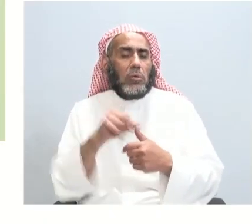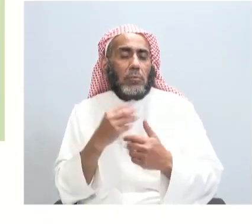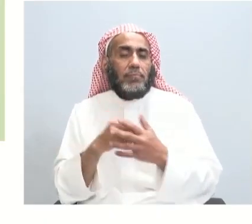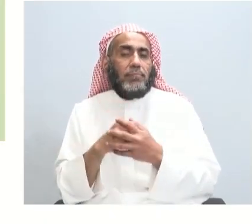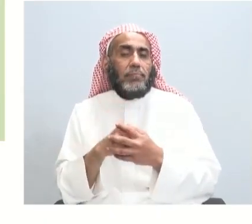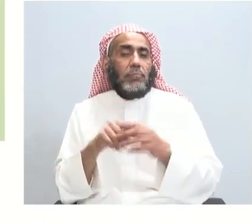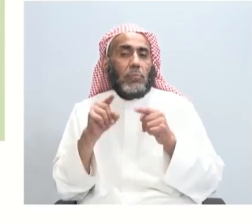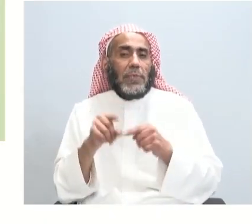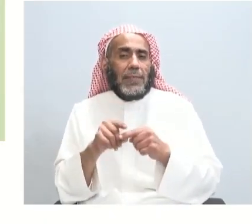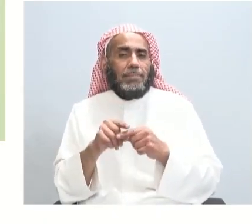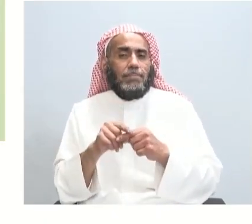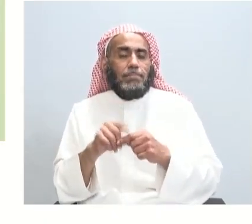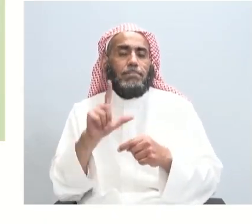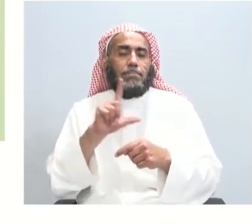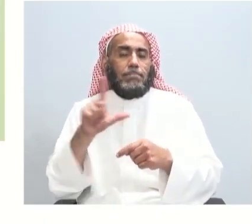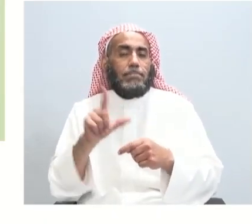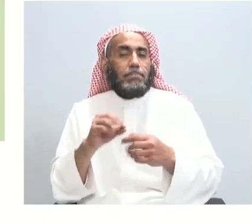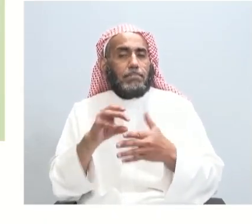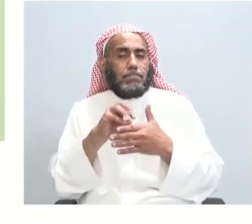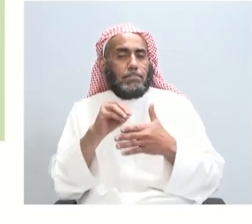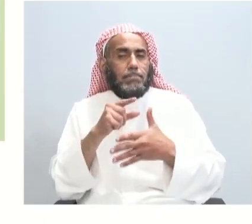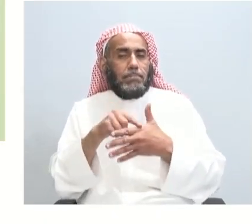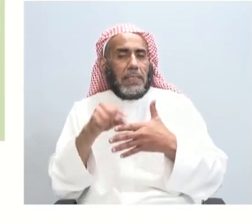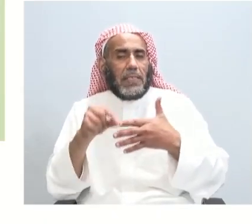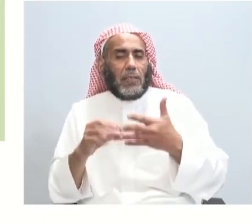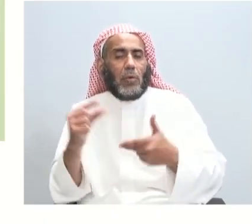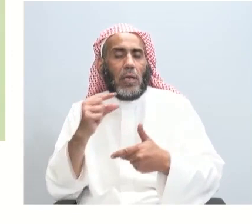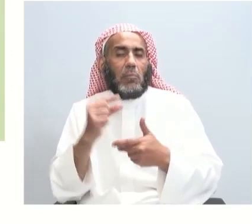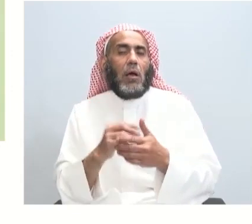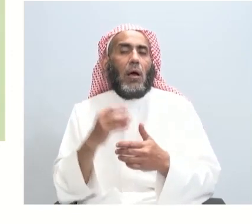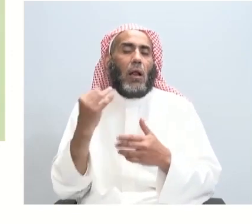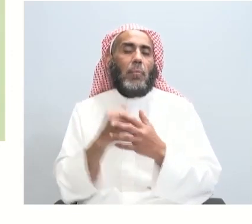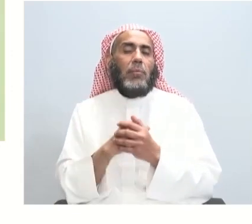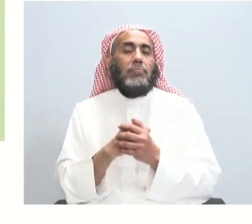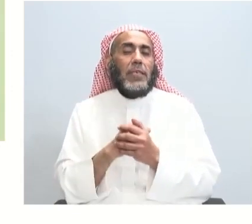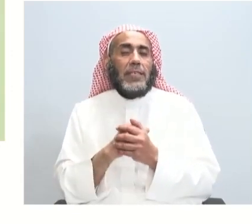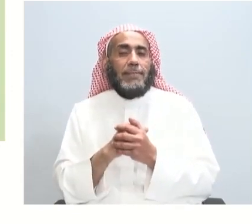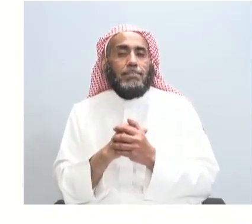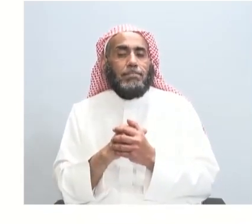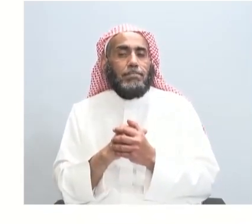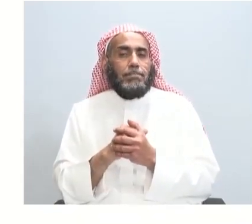جميل، هنا صحيح، النحت هو تجزئة الكلمة العربية.